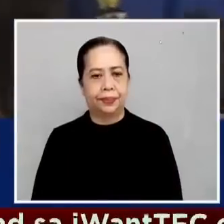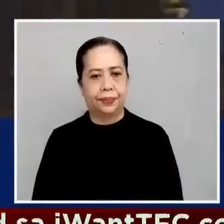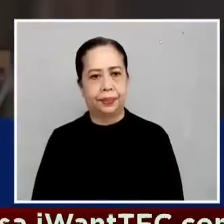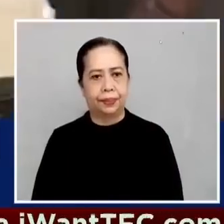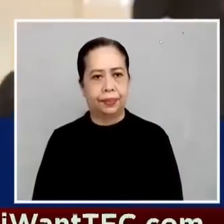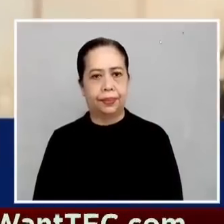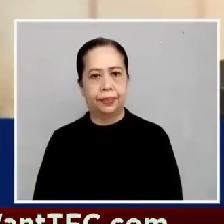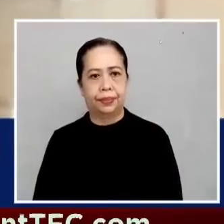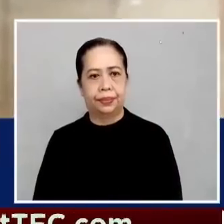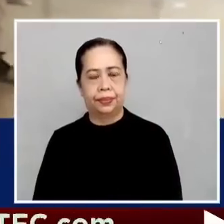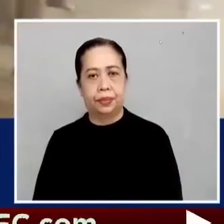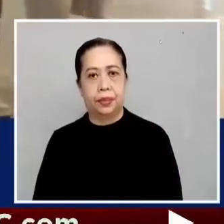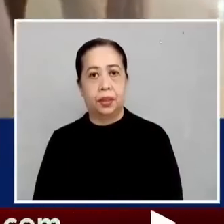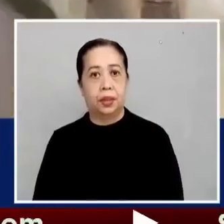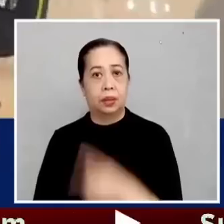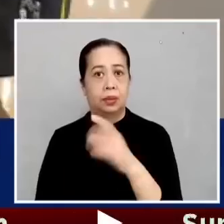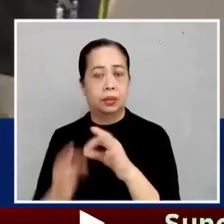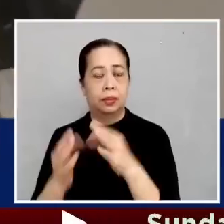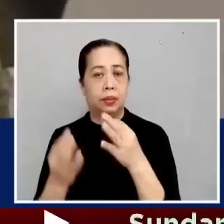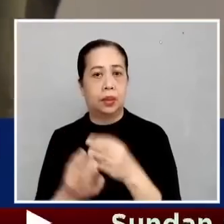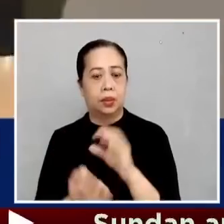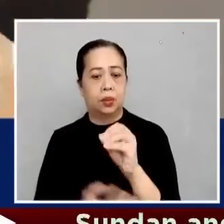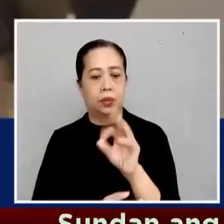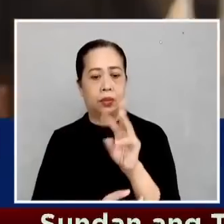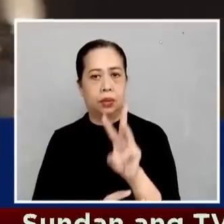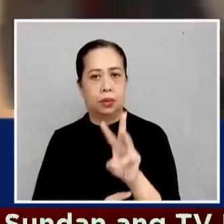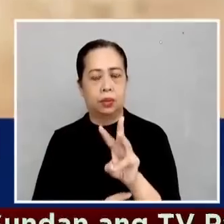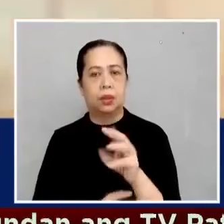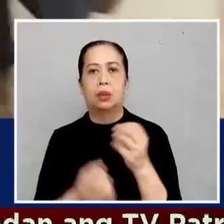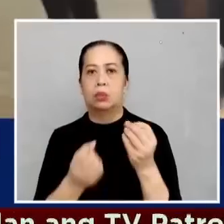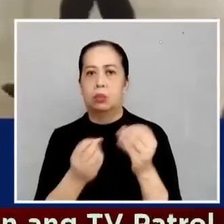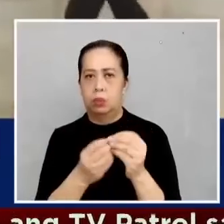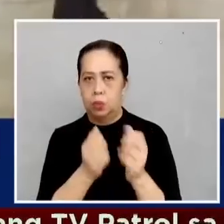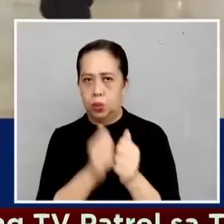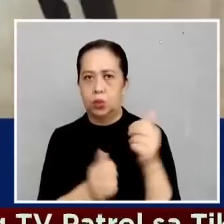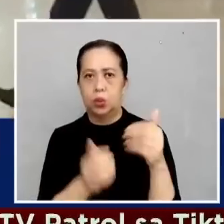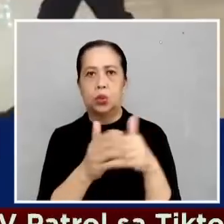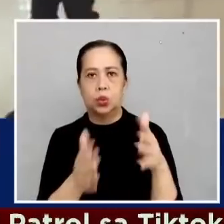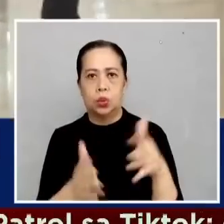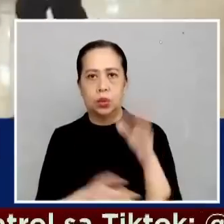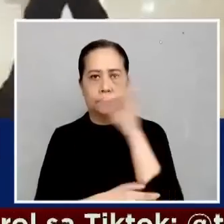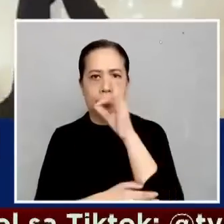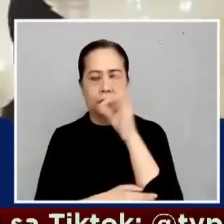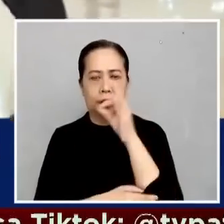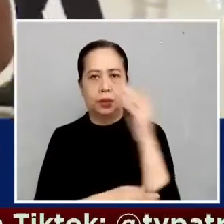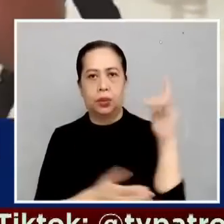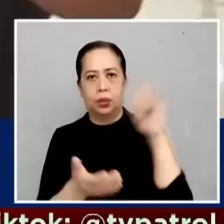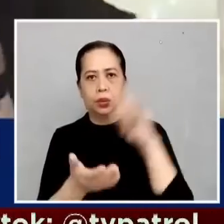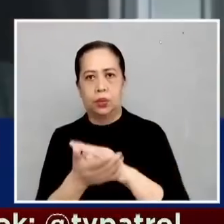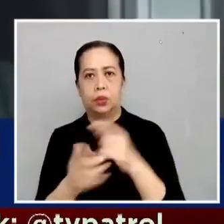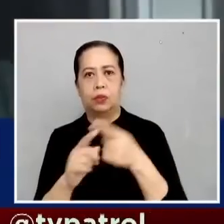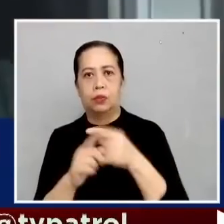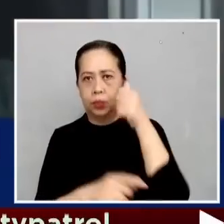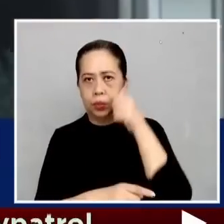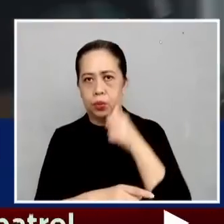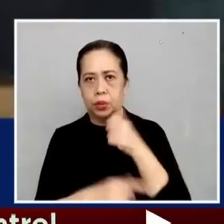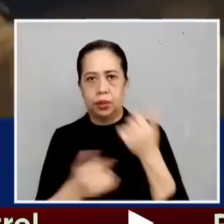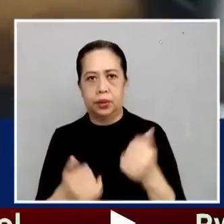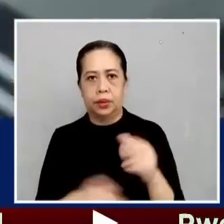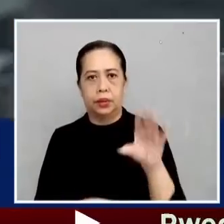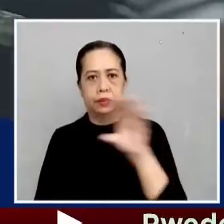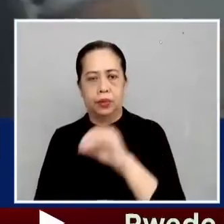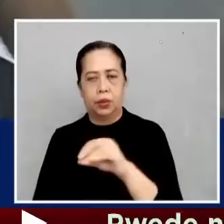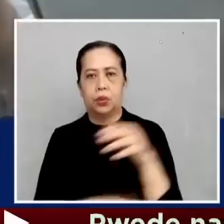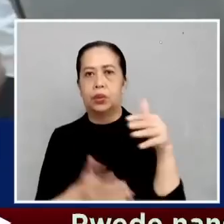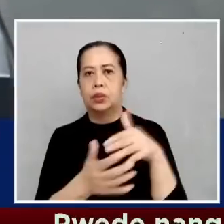Maliban sa isang pamilya ng OFW, panay estudyante ang mga Pilipinong dumating mula Sudan ngayong hapon. Nag-aaral